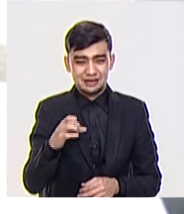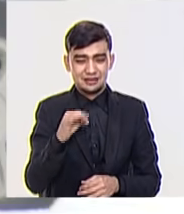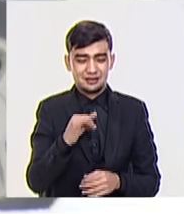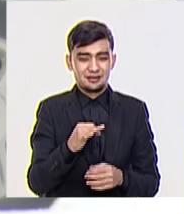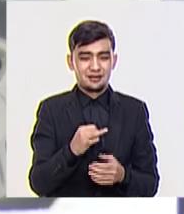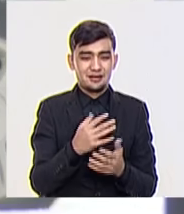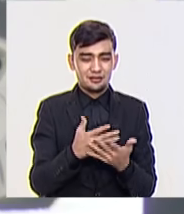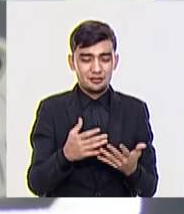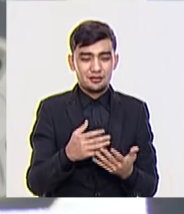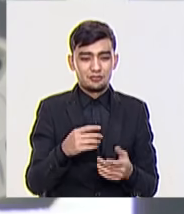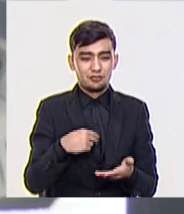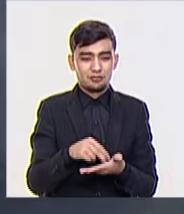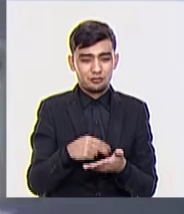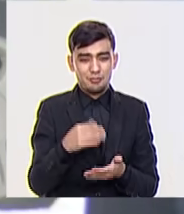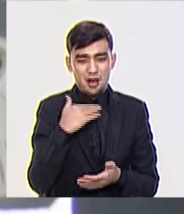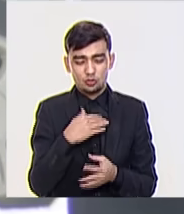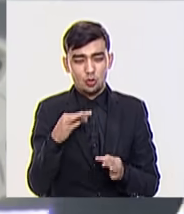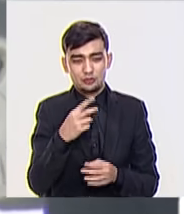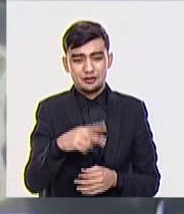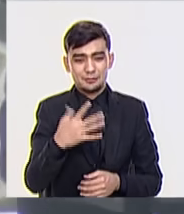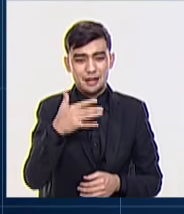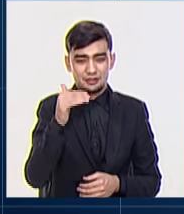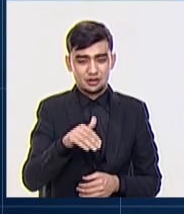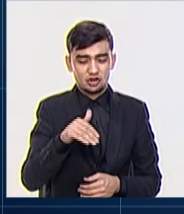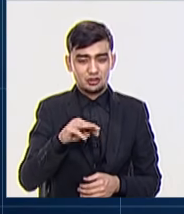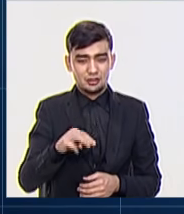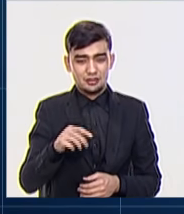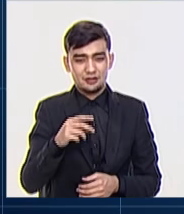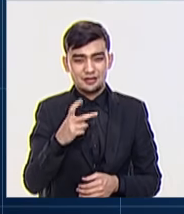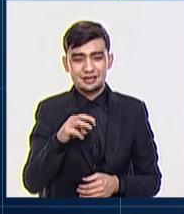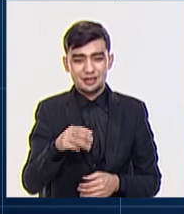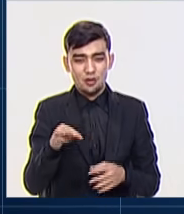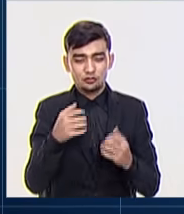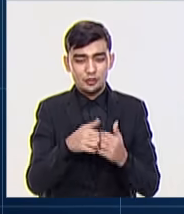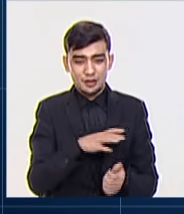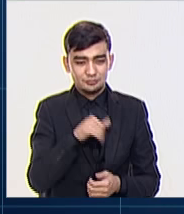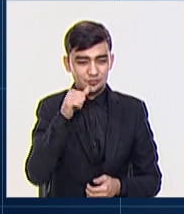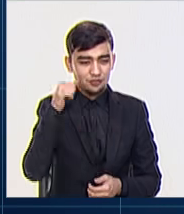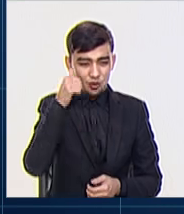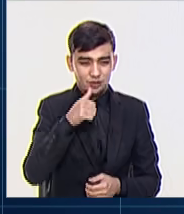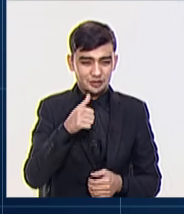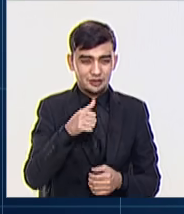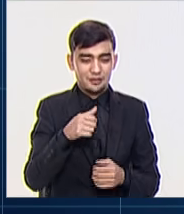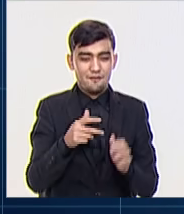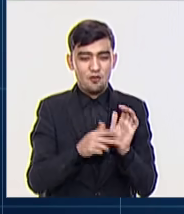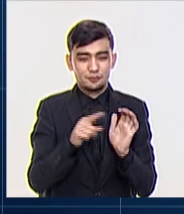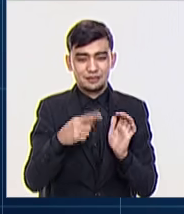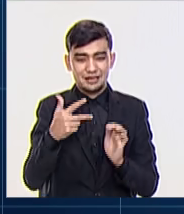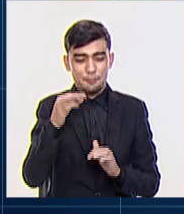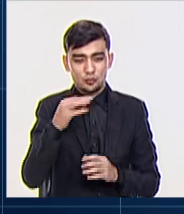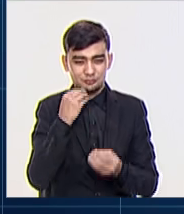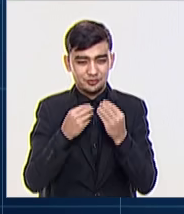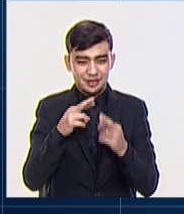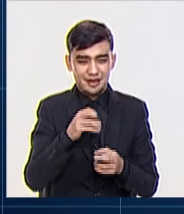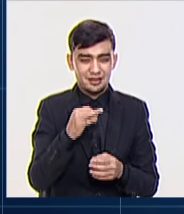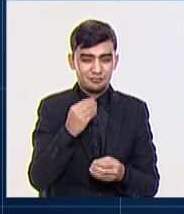жеміс жидекке айына кемі 25200 теңге есептелген. Қарашадағы мәлімет бойынша былтыр елімізде азық түлік 8,3, азық